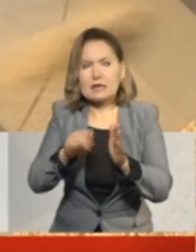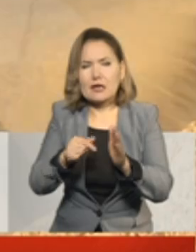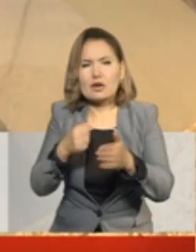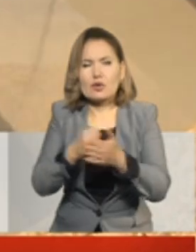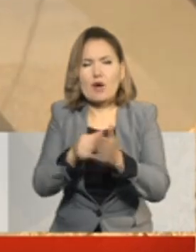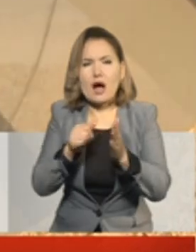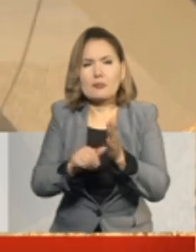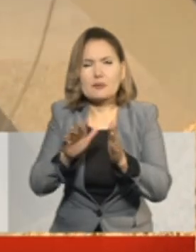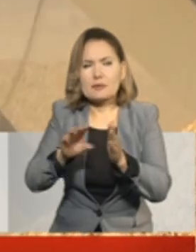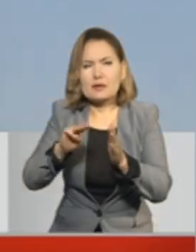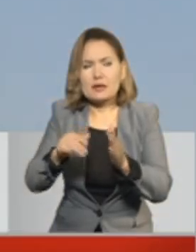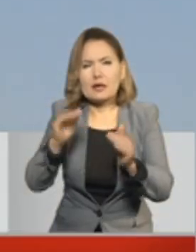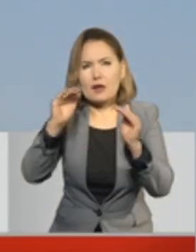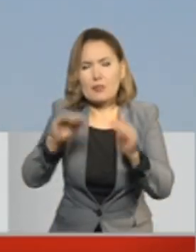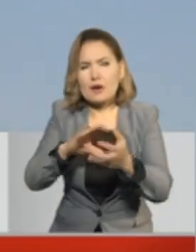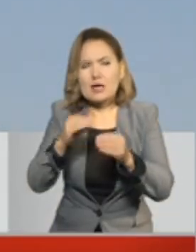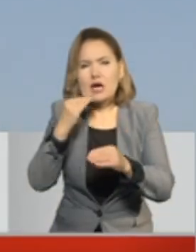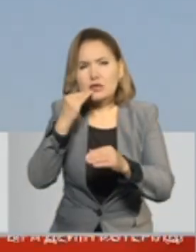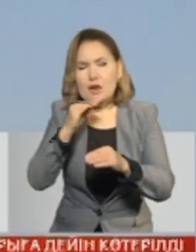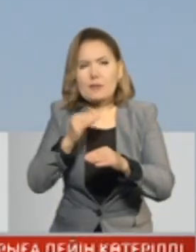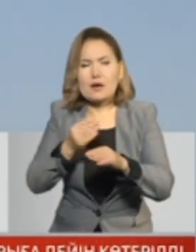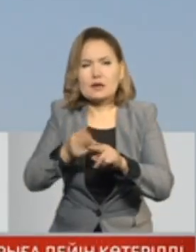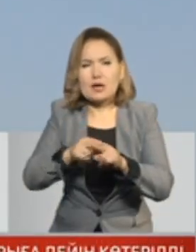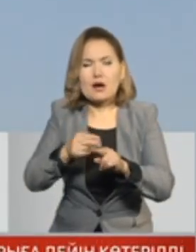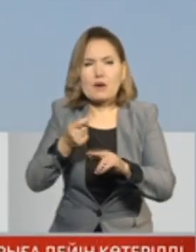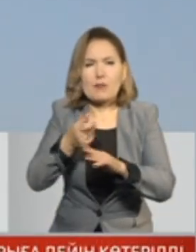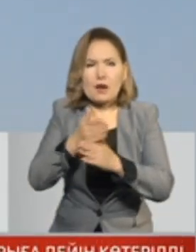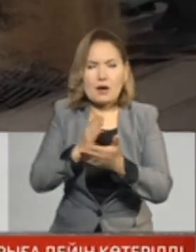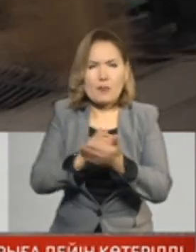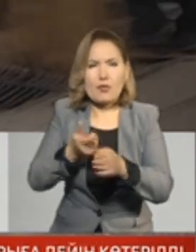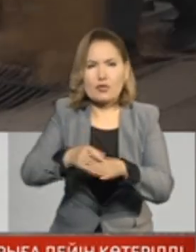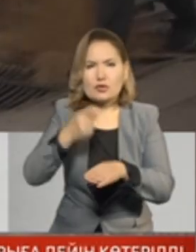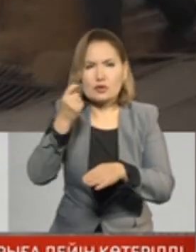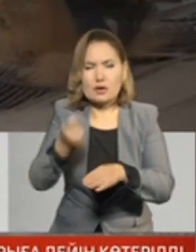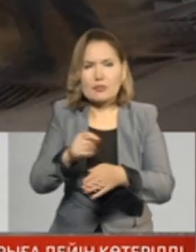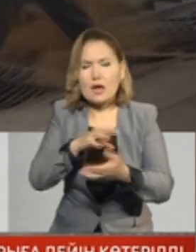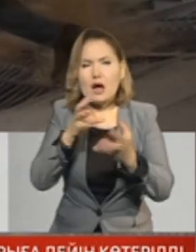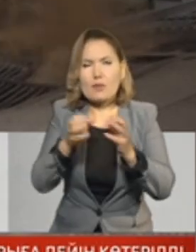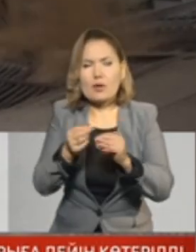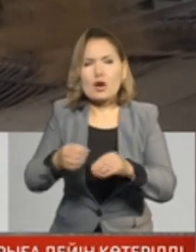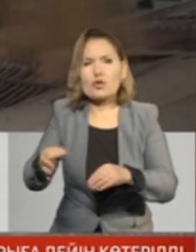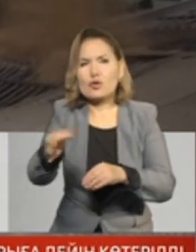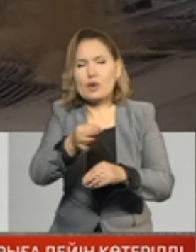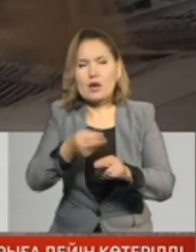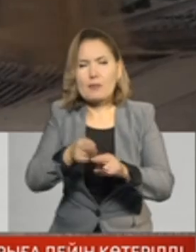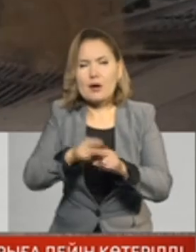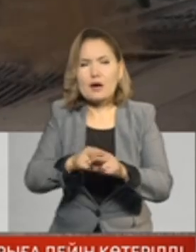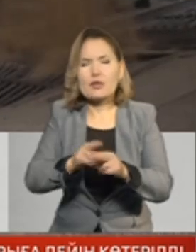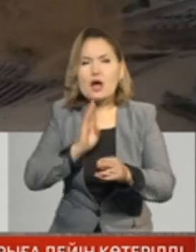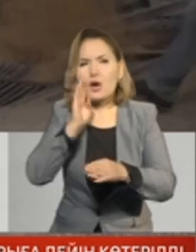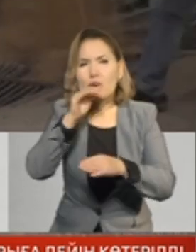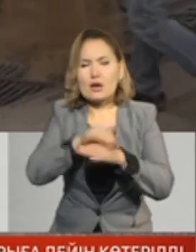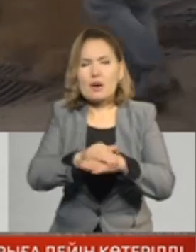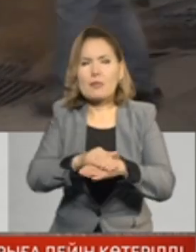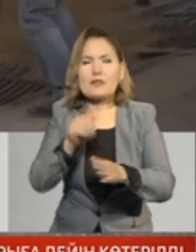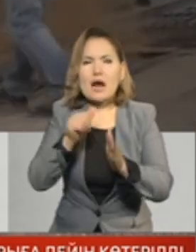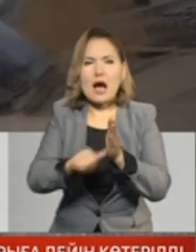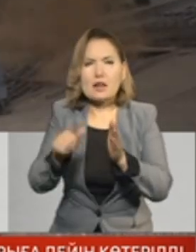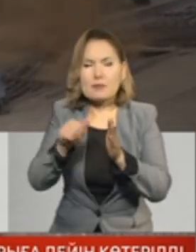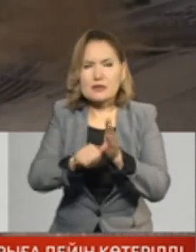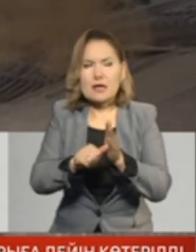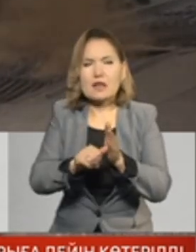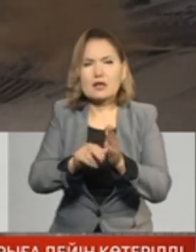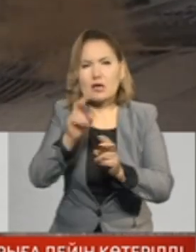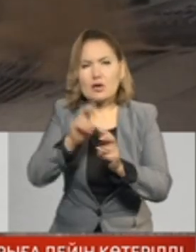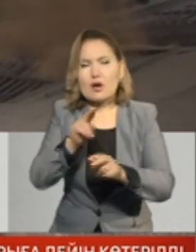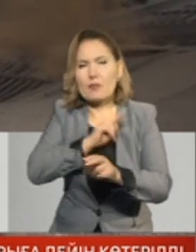65-ке құлдыраған. Ал сапасы одан төмен астық тіпті арзан. Жалпы қазір облыста тәулік бойы 66 элеватор жұмыс